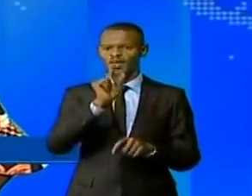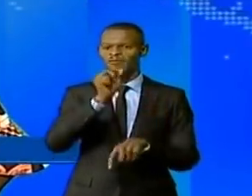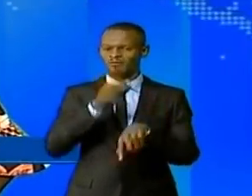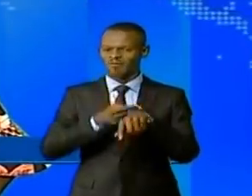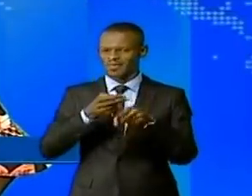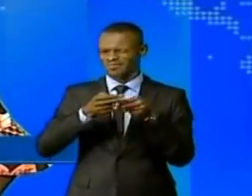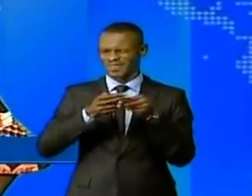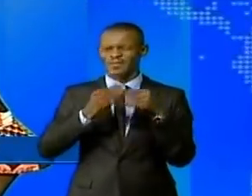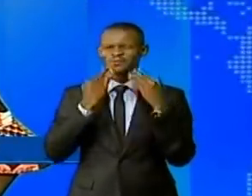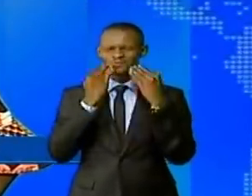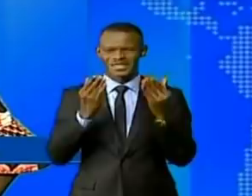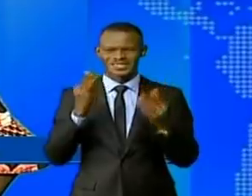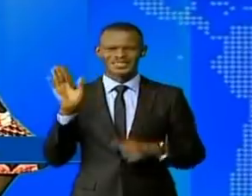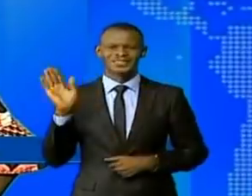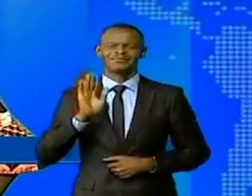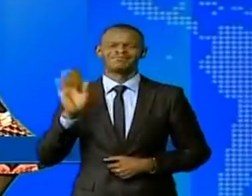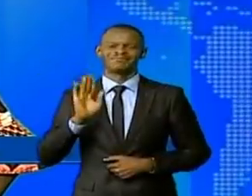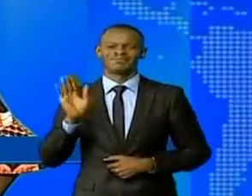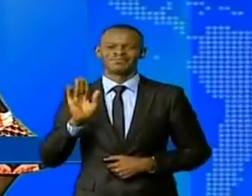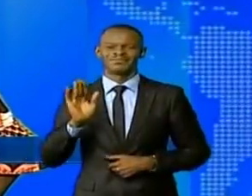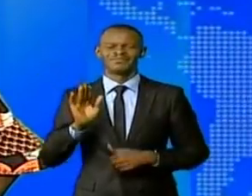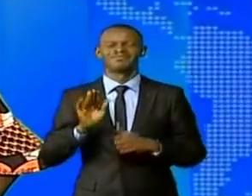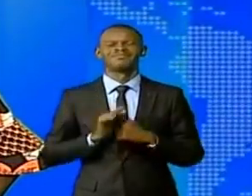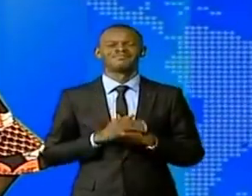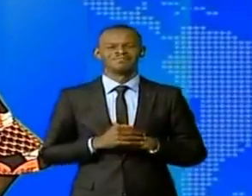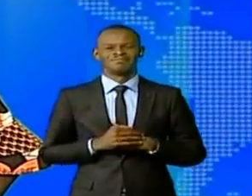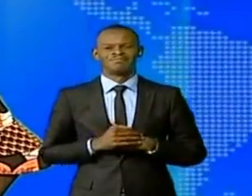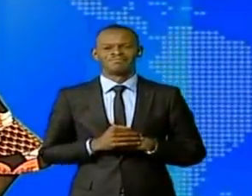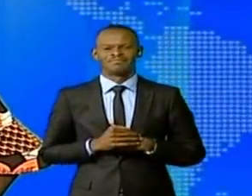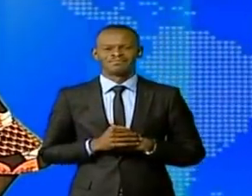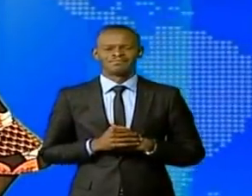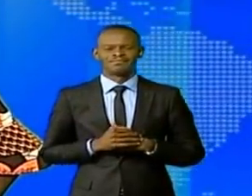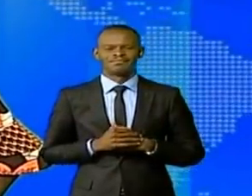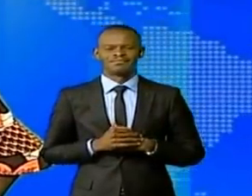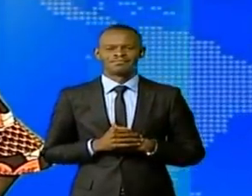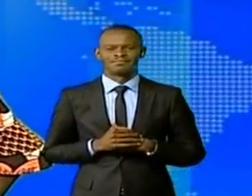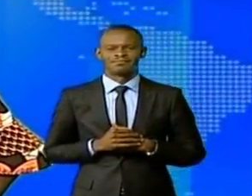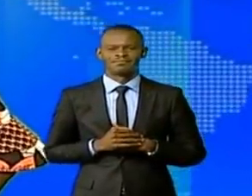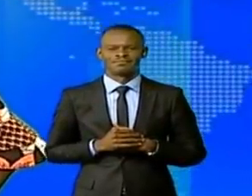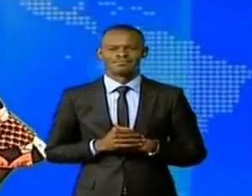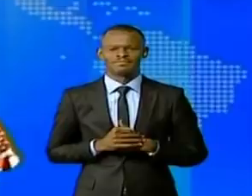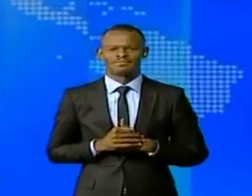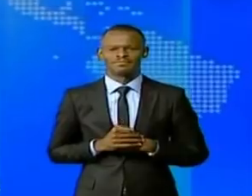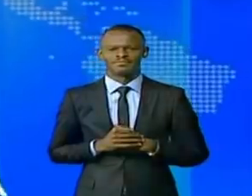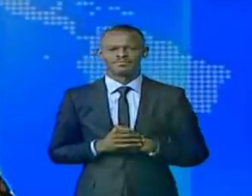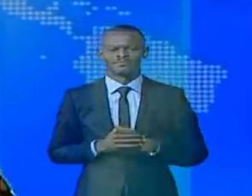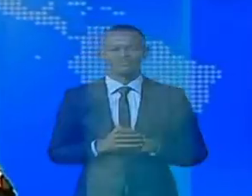la grande édition de 20h. Moi, je vous retrouve demain avec le même plaisir. Au revoir.